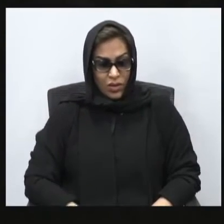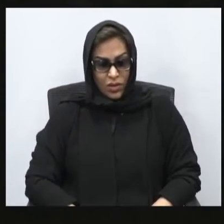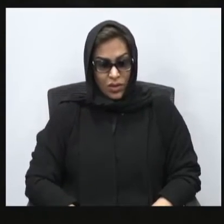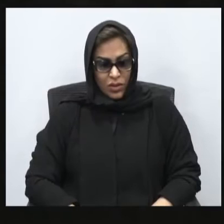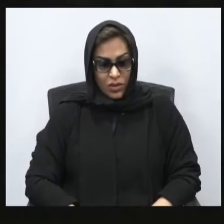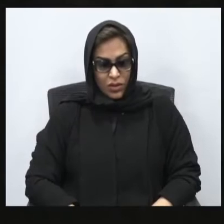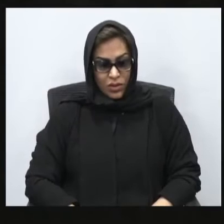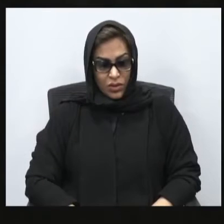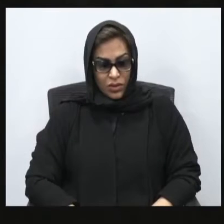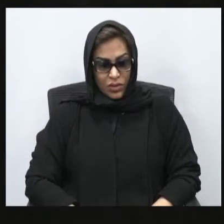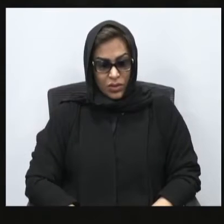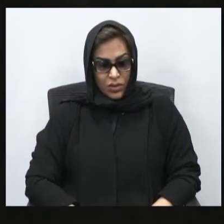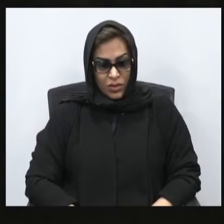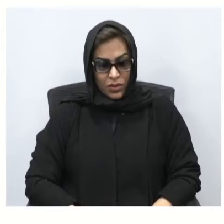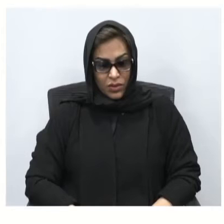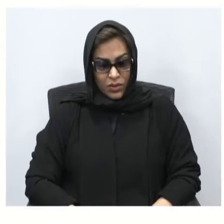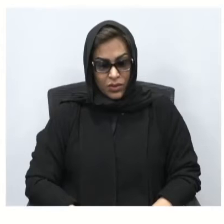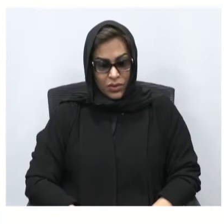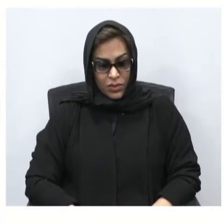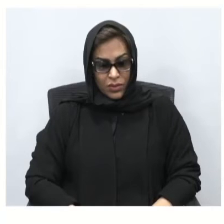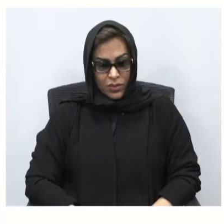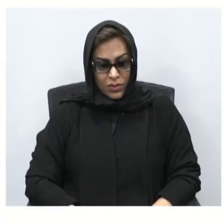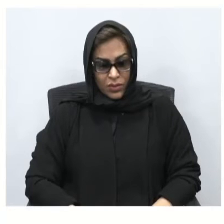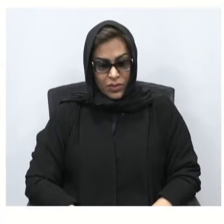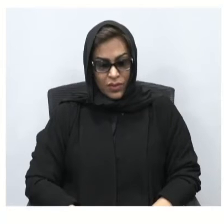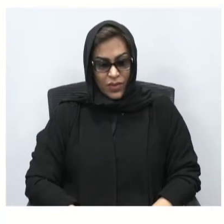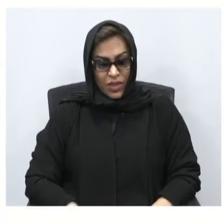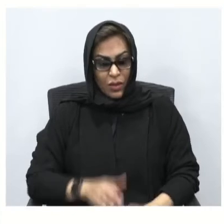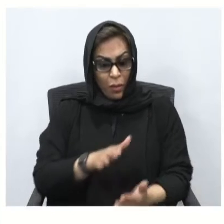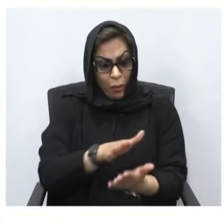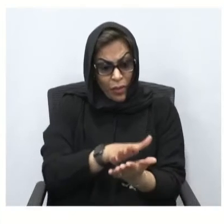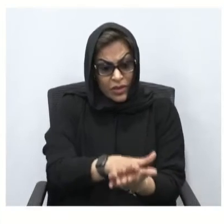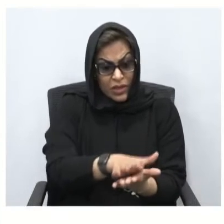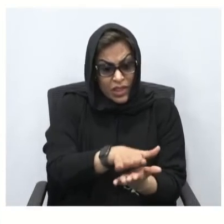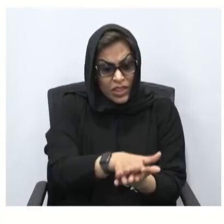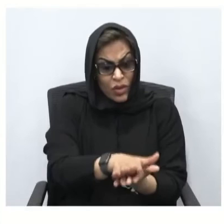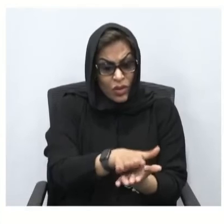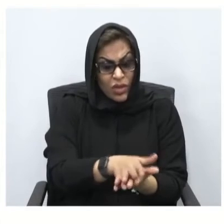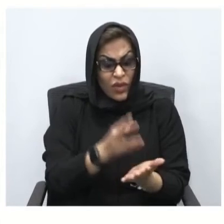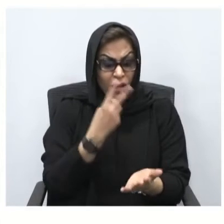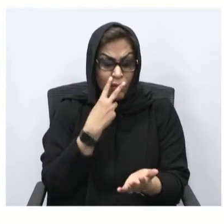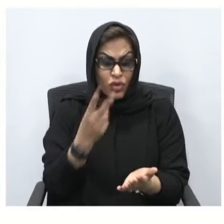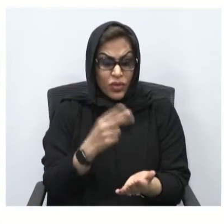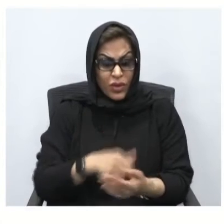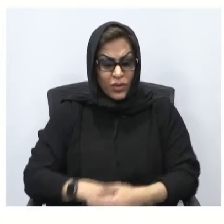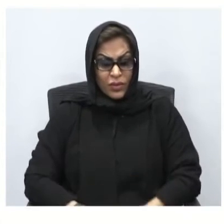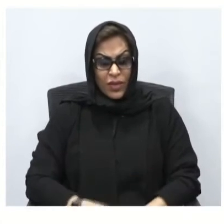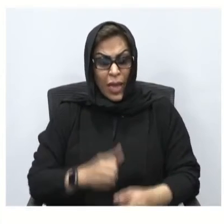هي الاجراءات يجب استعمال عمليه الدفع البطني ما هي هذه